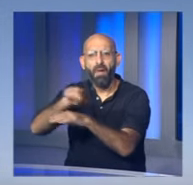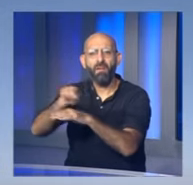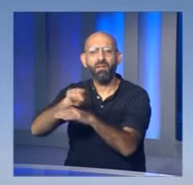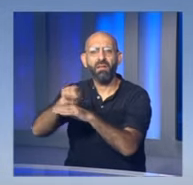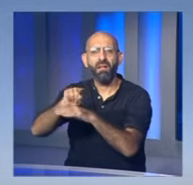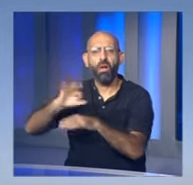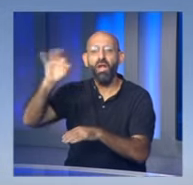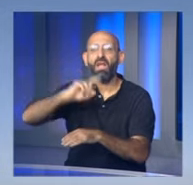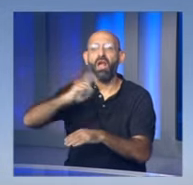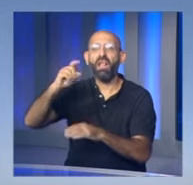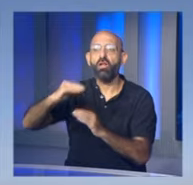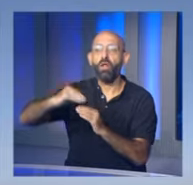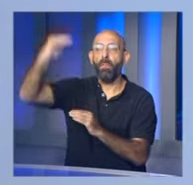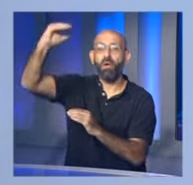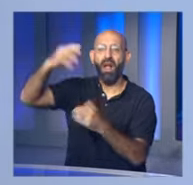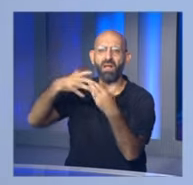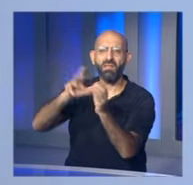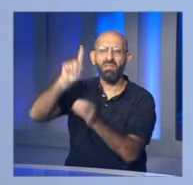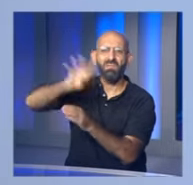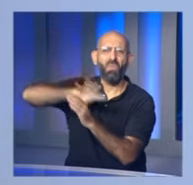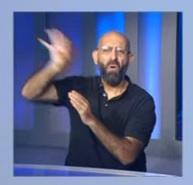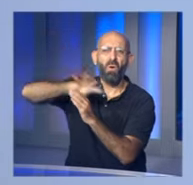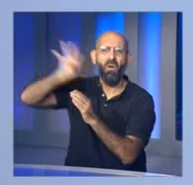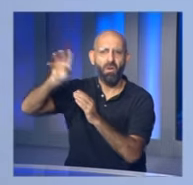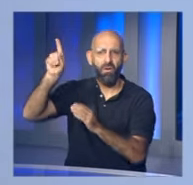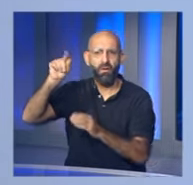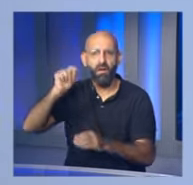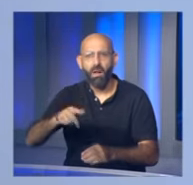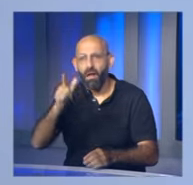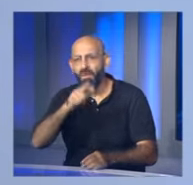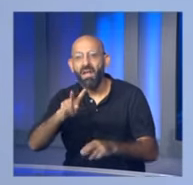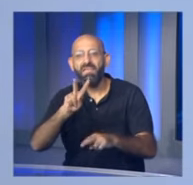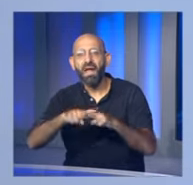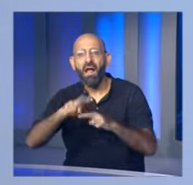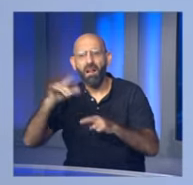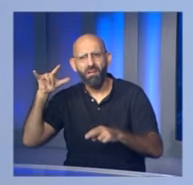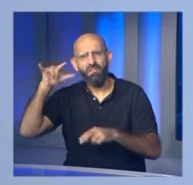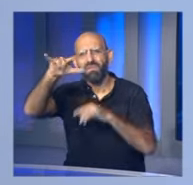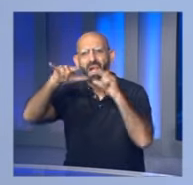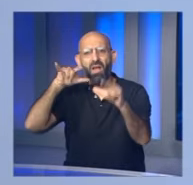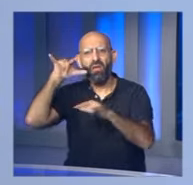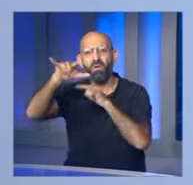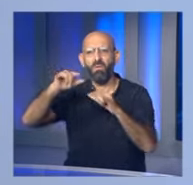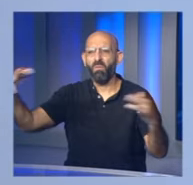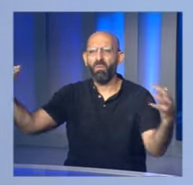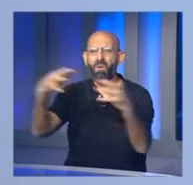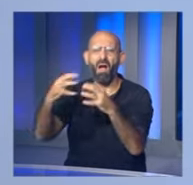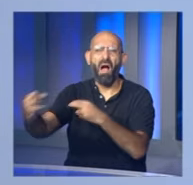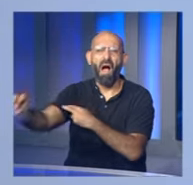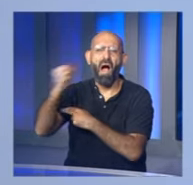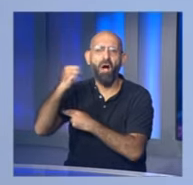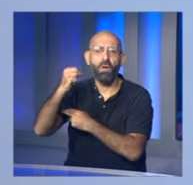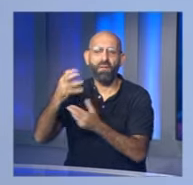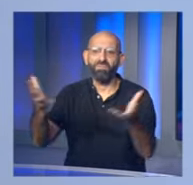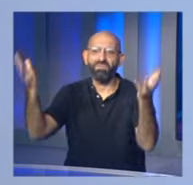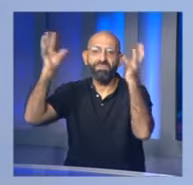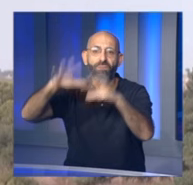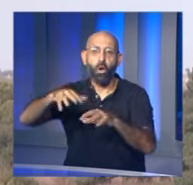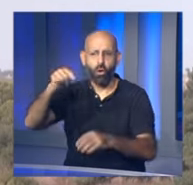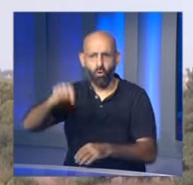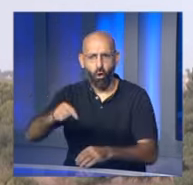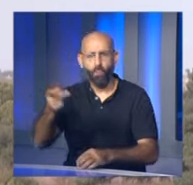مئات الهجمات الصاروخيه والمضاده للدبابات في اتجاه منطقه كريات شمونه ودائما بحسب زعم